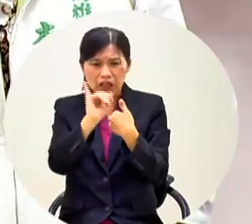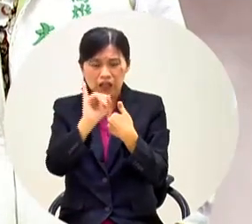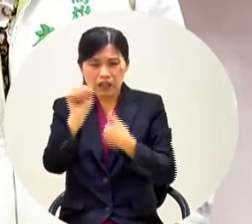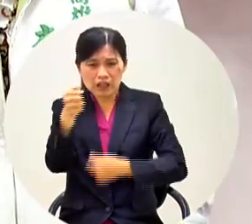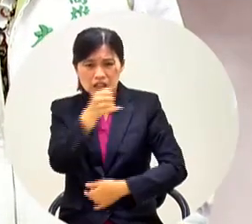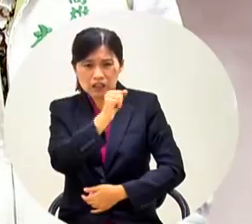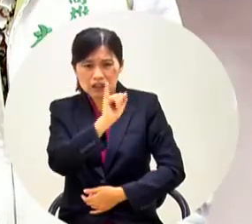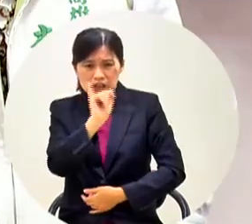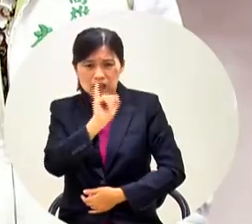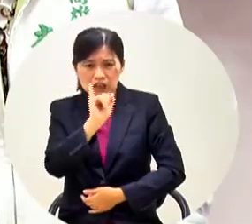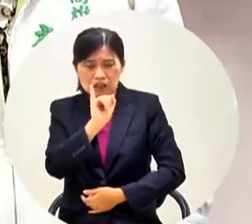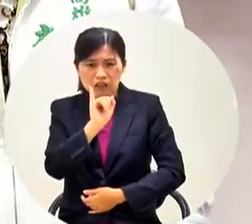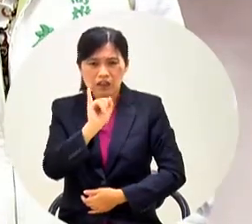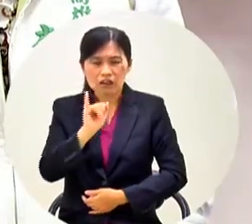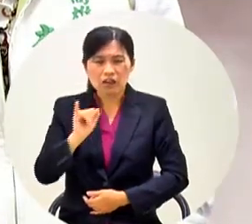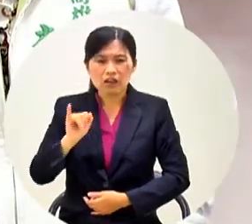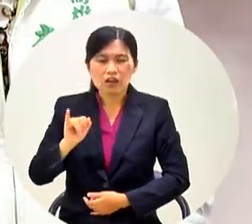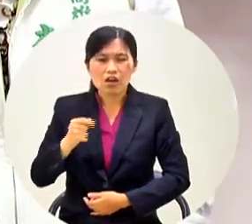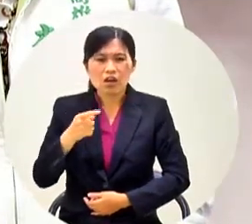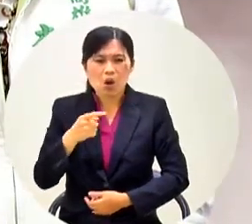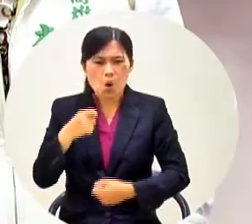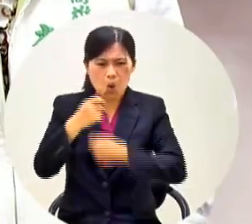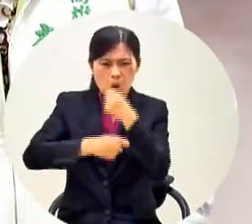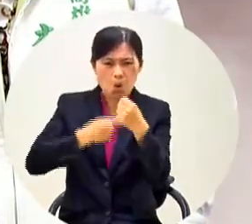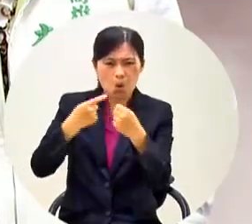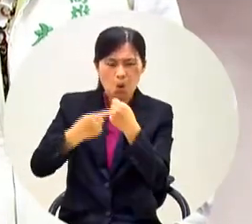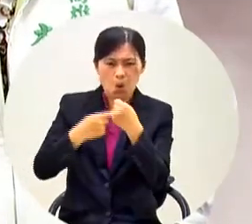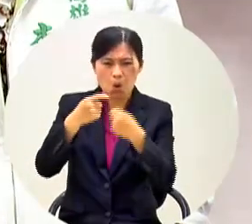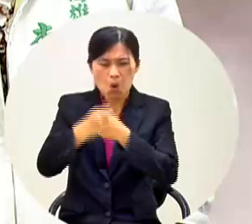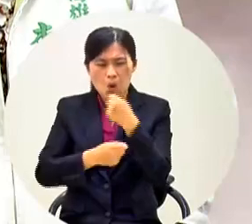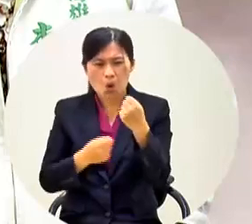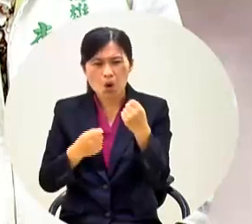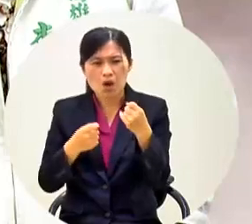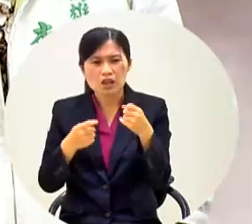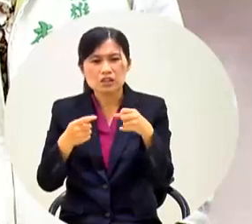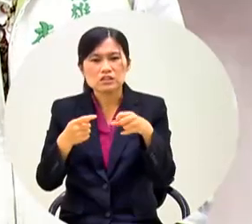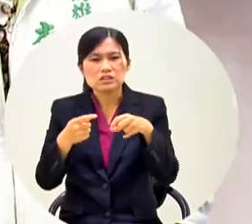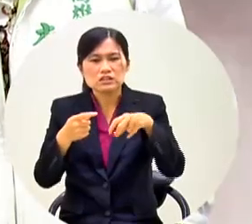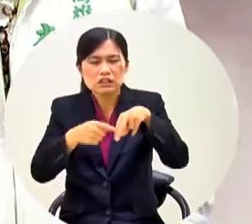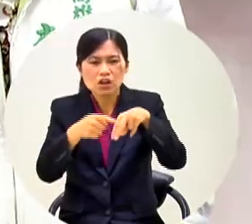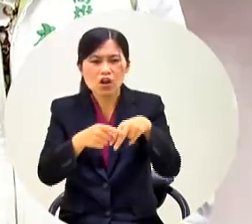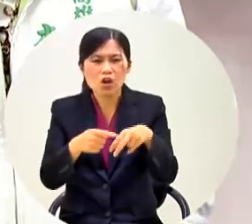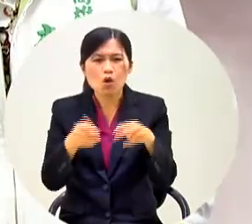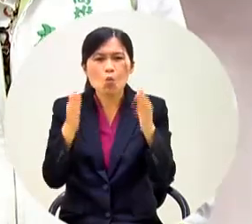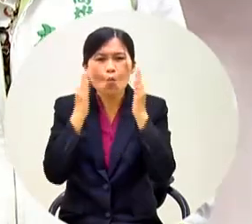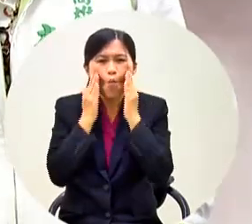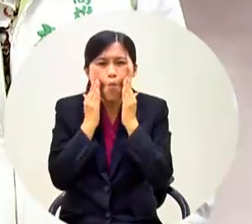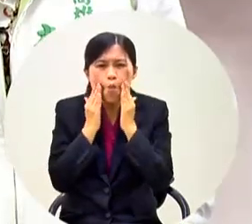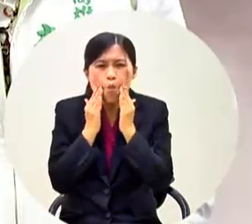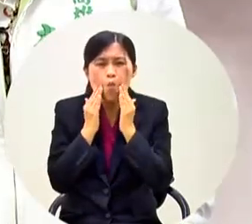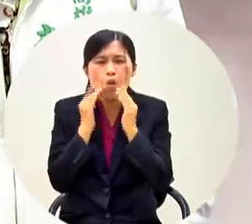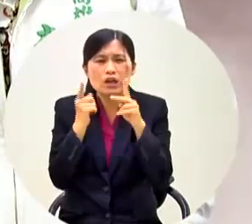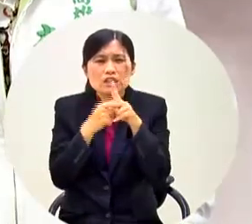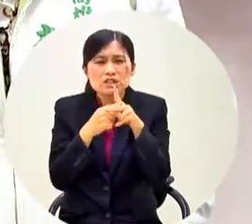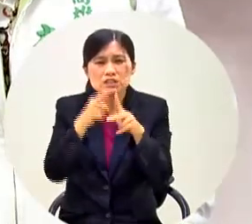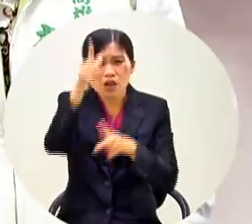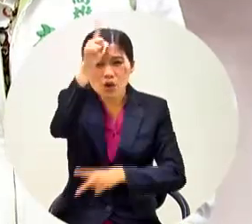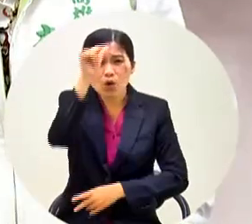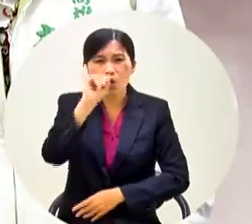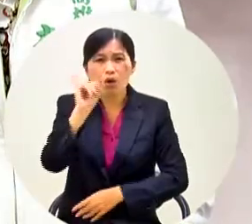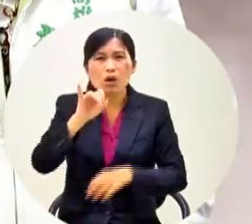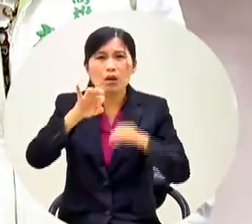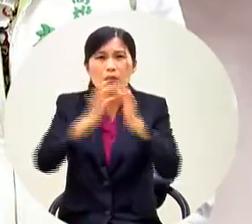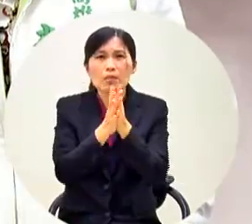是就那么瘦弱的黄杰，也是就是马上就是被大家这样架出去。所以我希